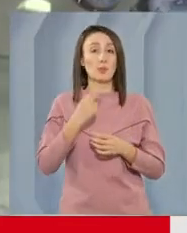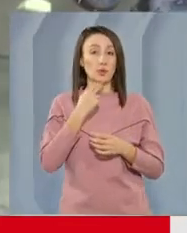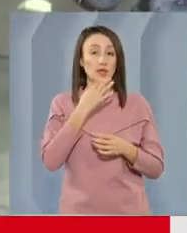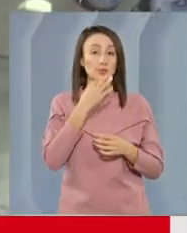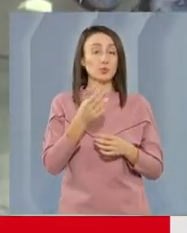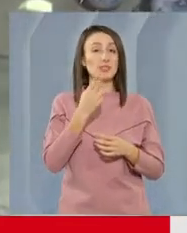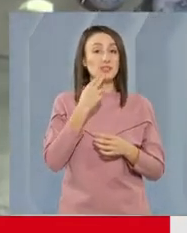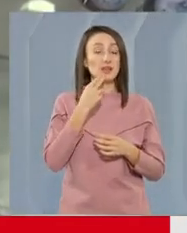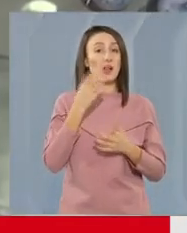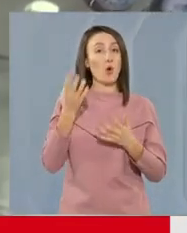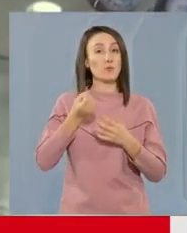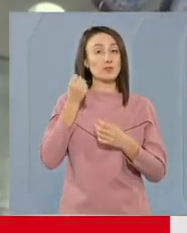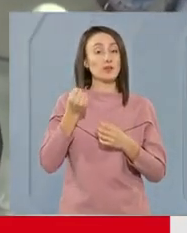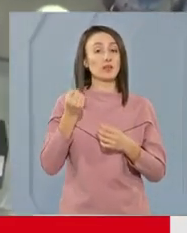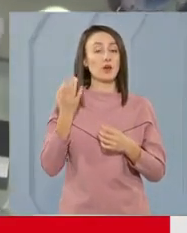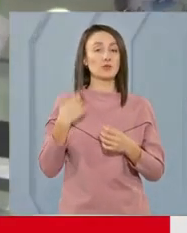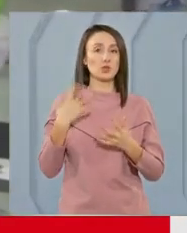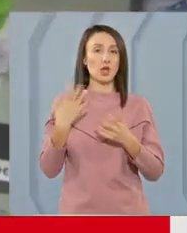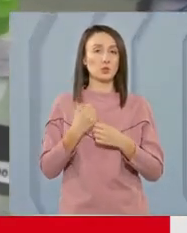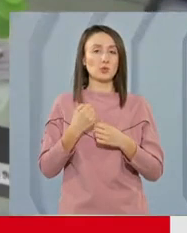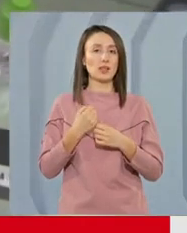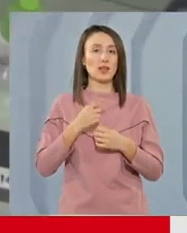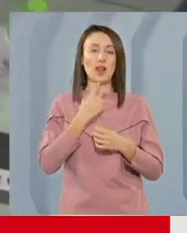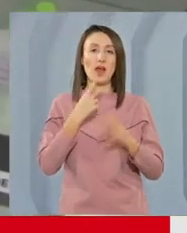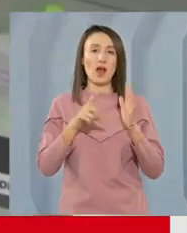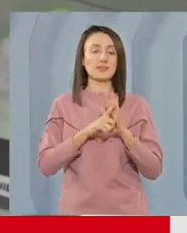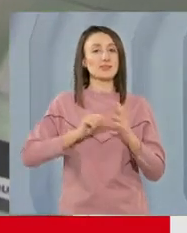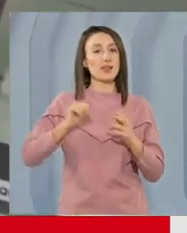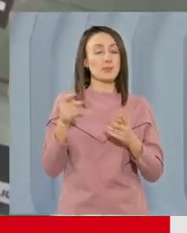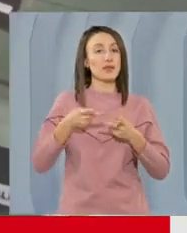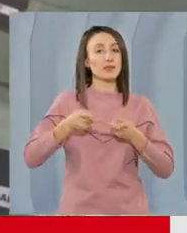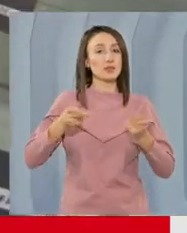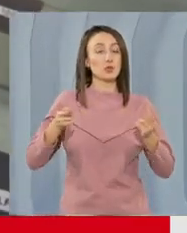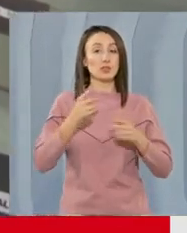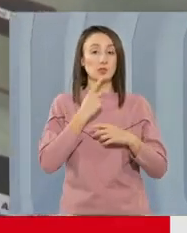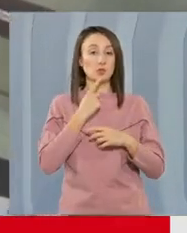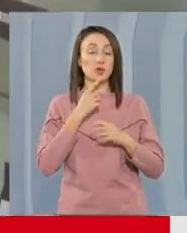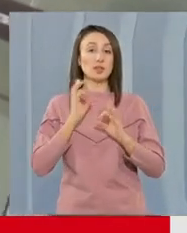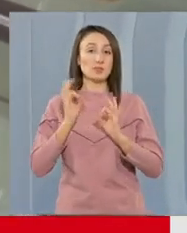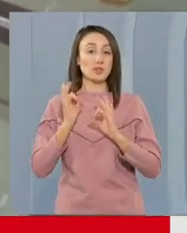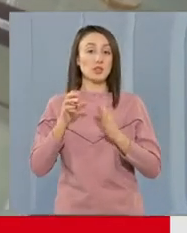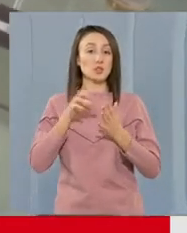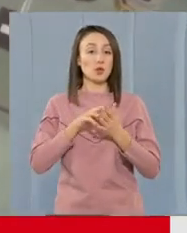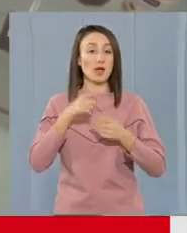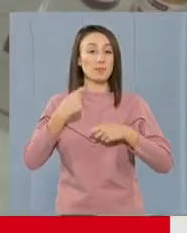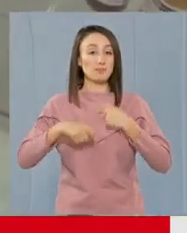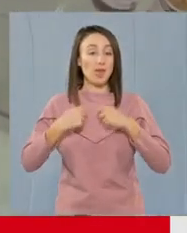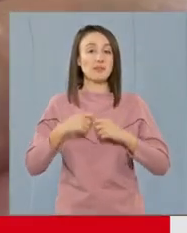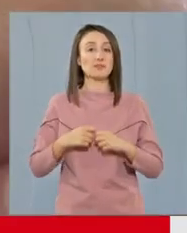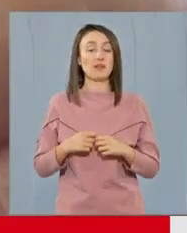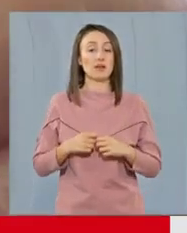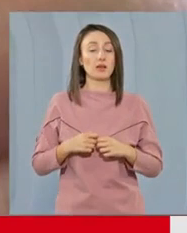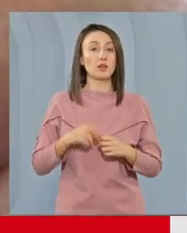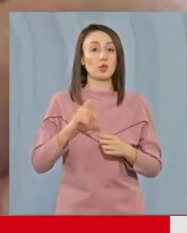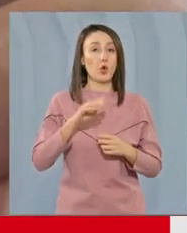că țigările confiscate erau aduse ilegal din Serbia și erau distribuite în Timișoara, în special în zona pieței Iosefin și